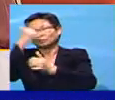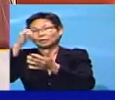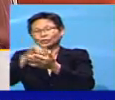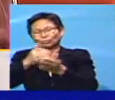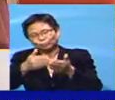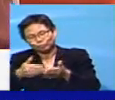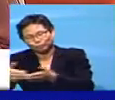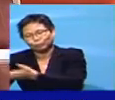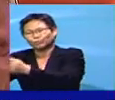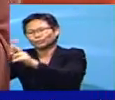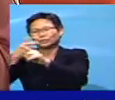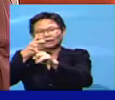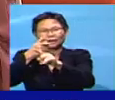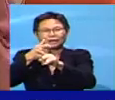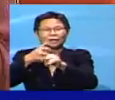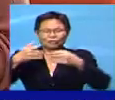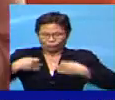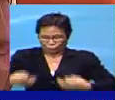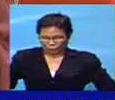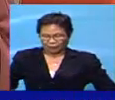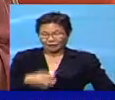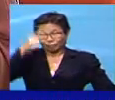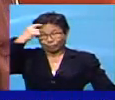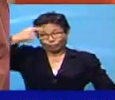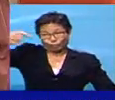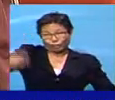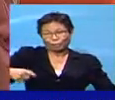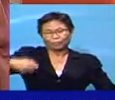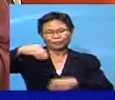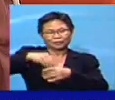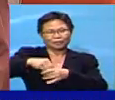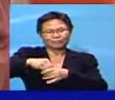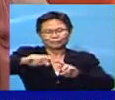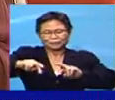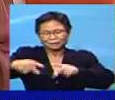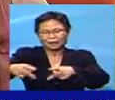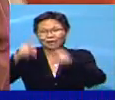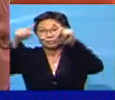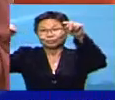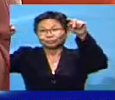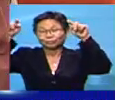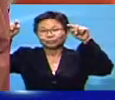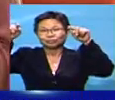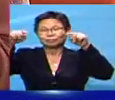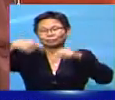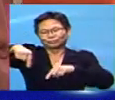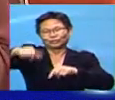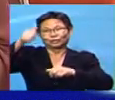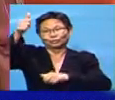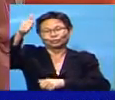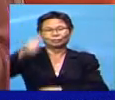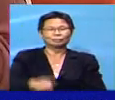kesinambungan dari aspek fizikal dan mental diperlukan dalam melahirkan mahasiswa yang berkualiti